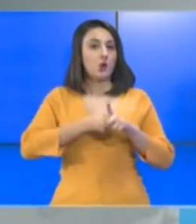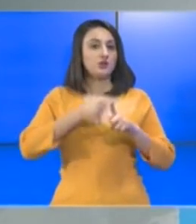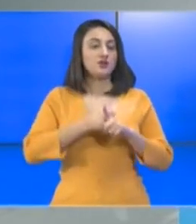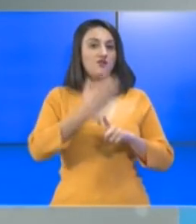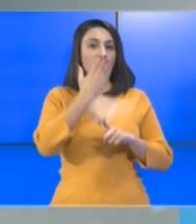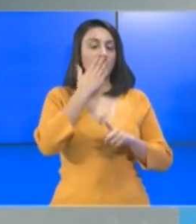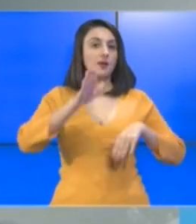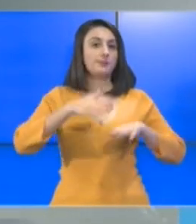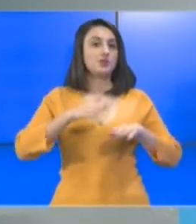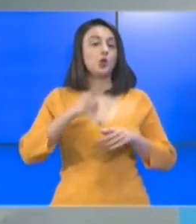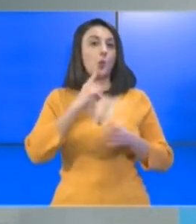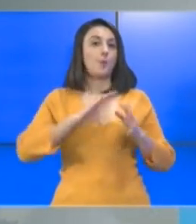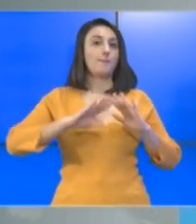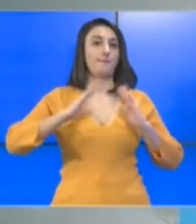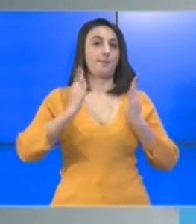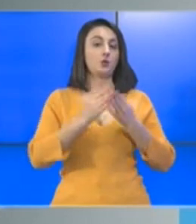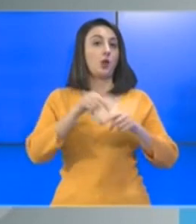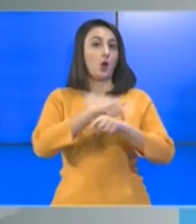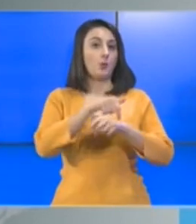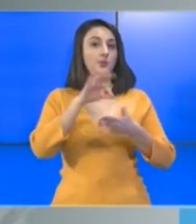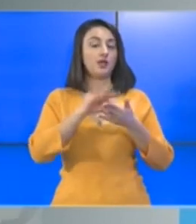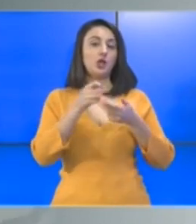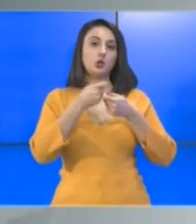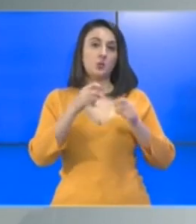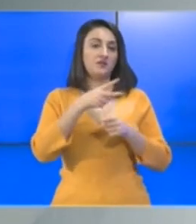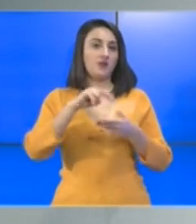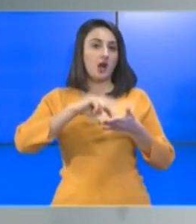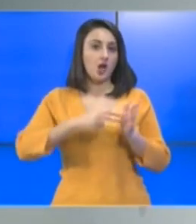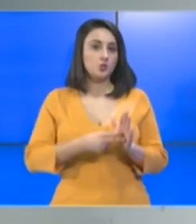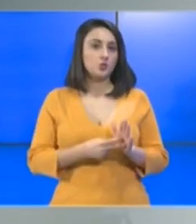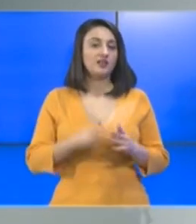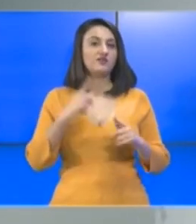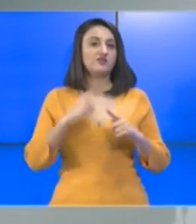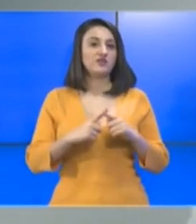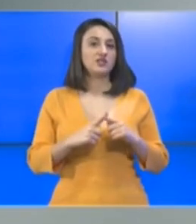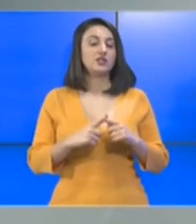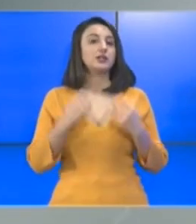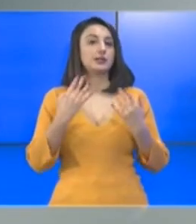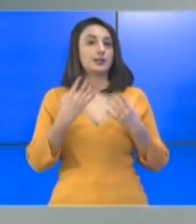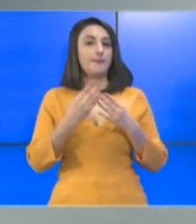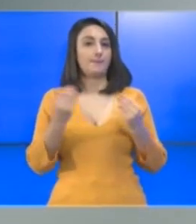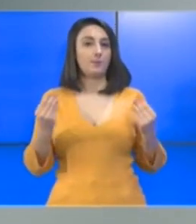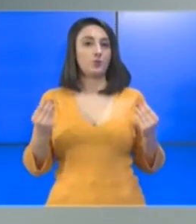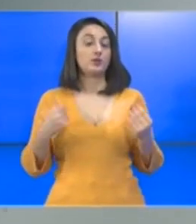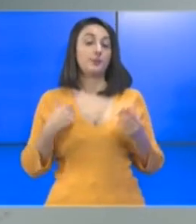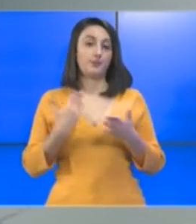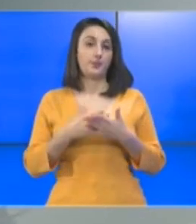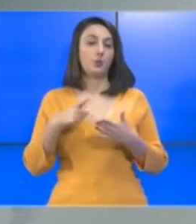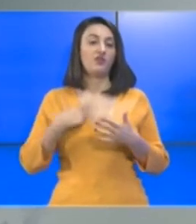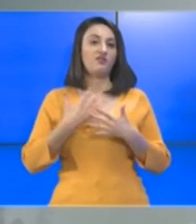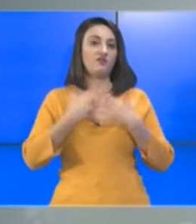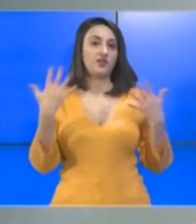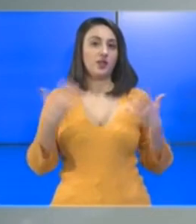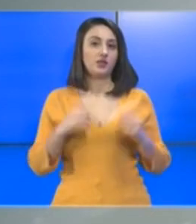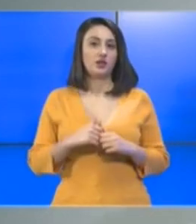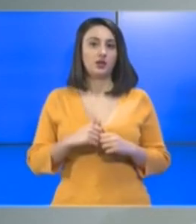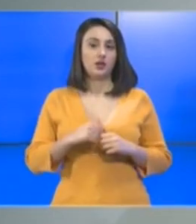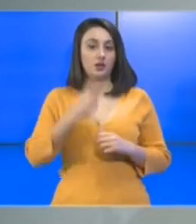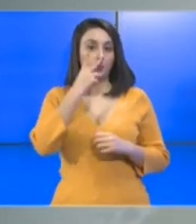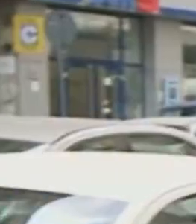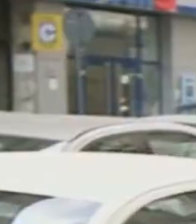fața Ministerului Mediului la un moment dat, toate însă fără un rezultat concret. Cât de mult, pentru că este evident că,